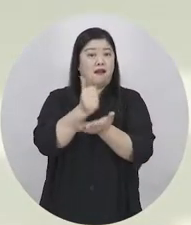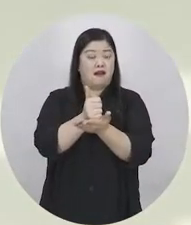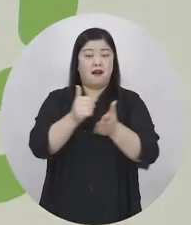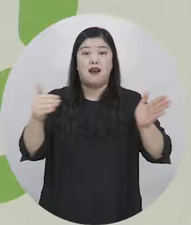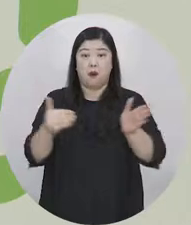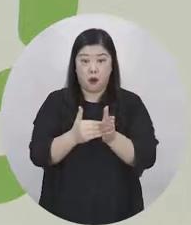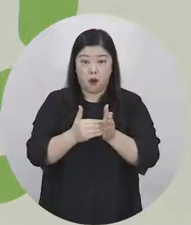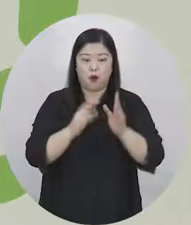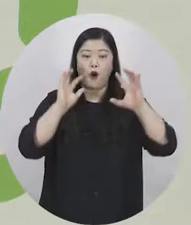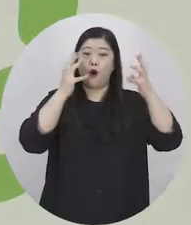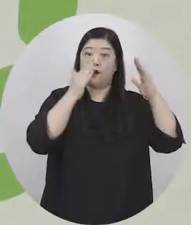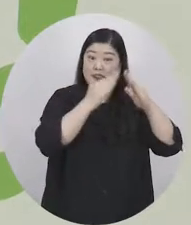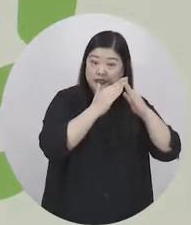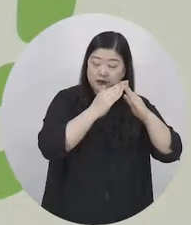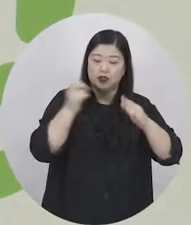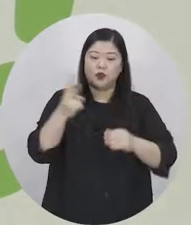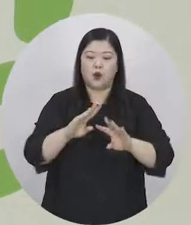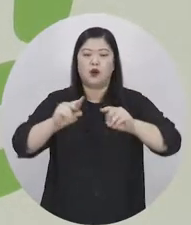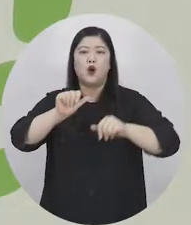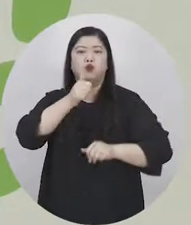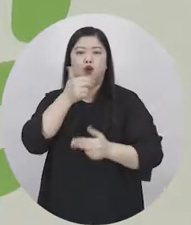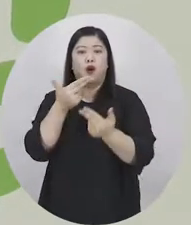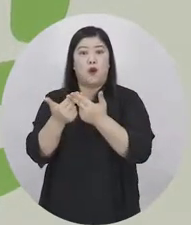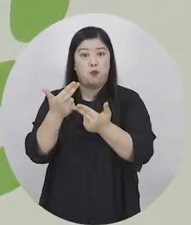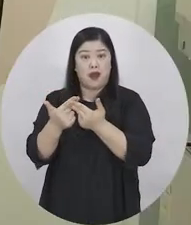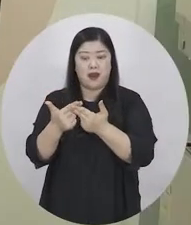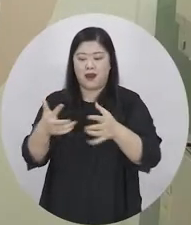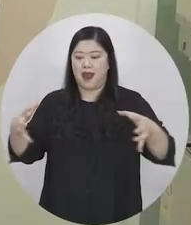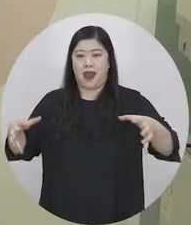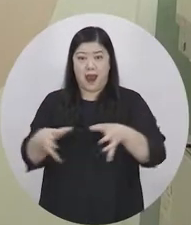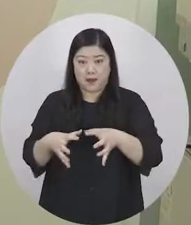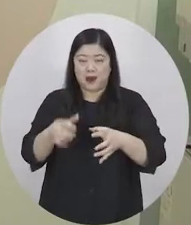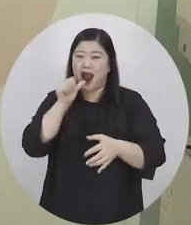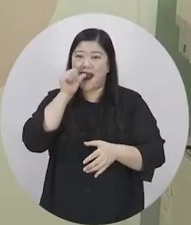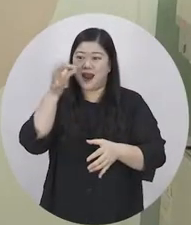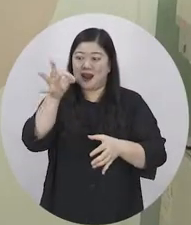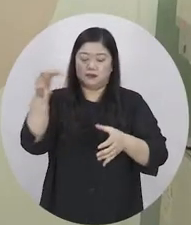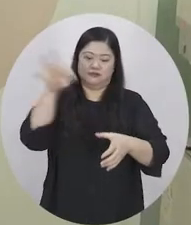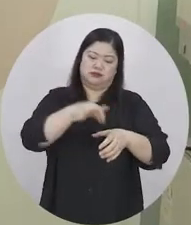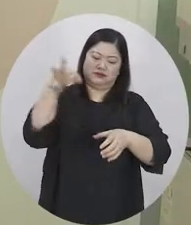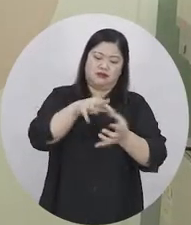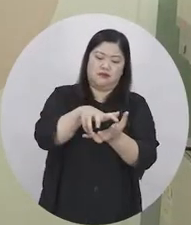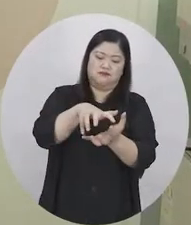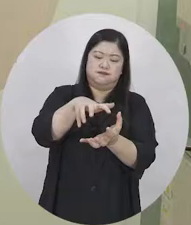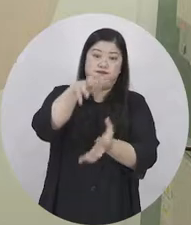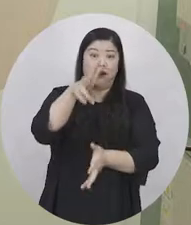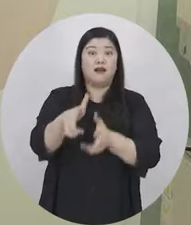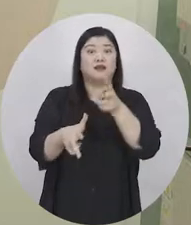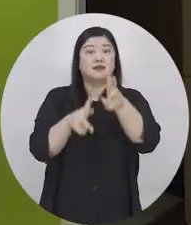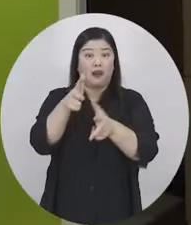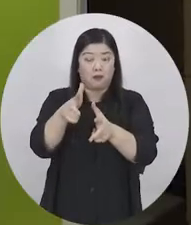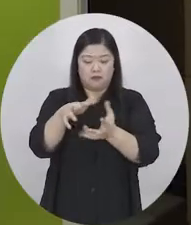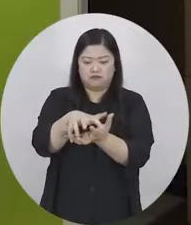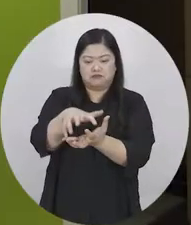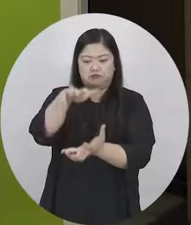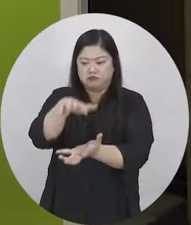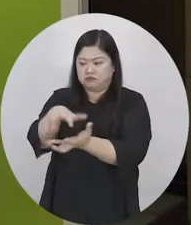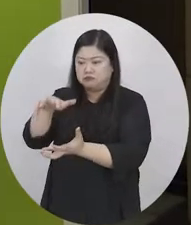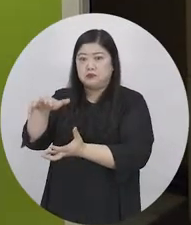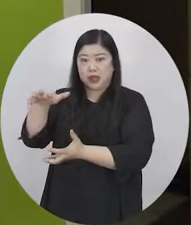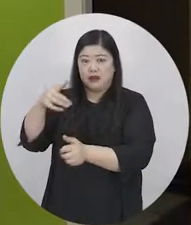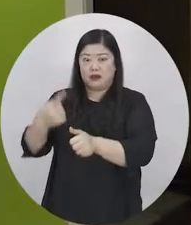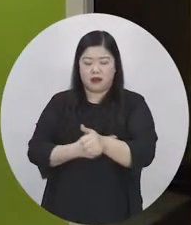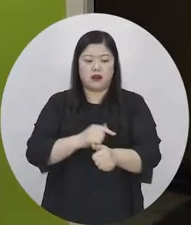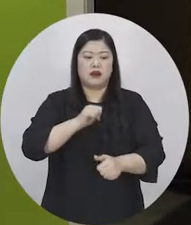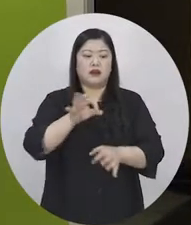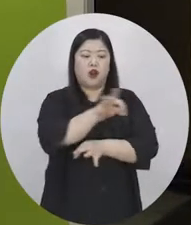챌린지와 어린이집과 한국공인중개사협회가 함께한 사랑의 저금통 동전 모으기 사업으로 취약계층의